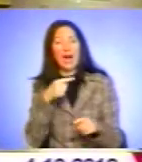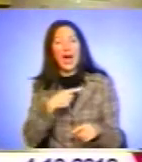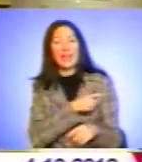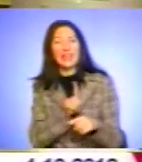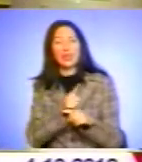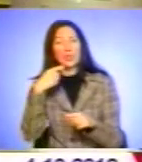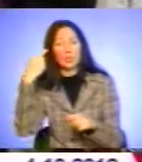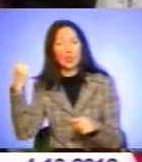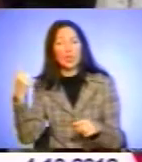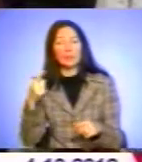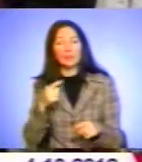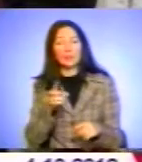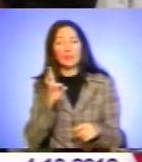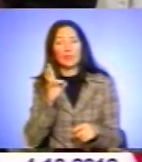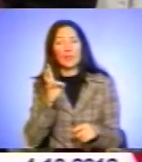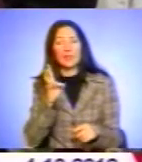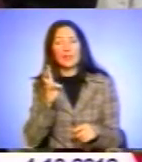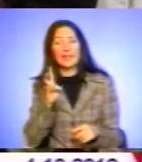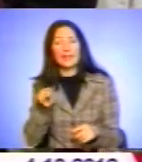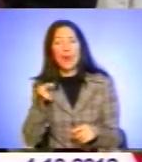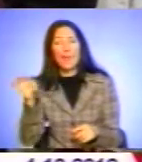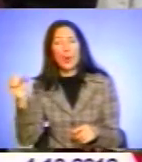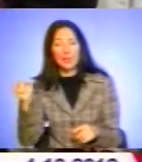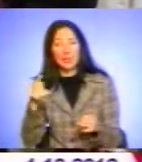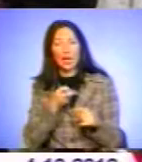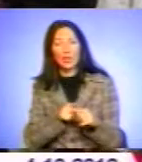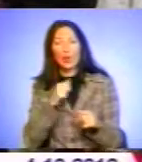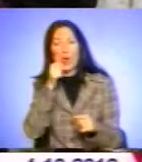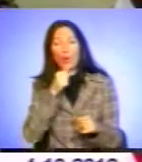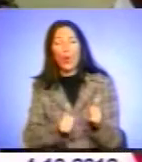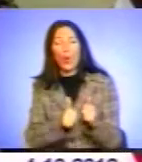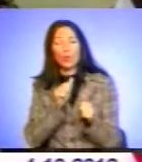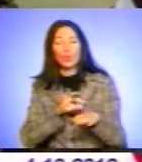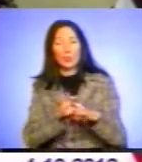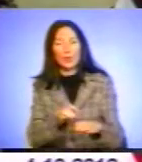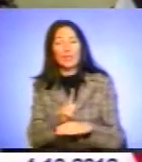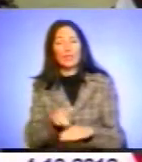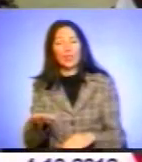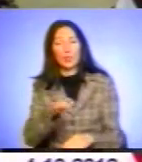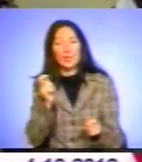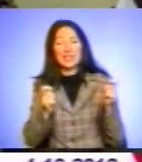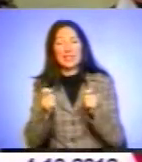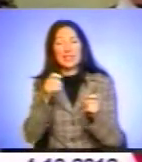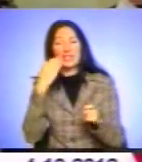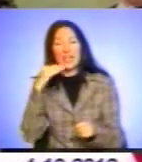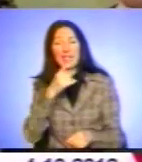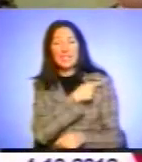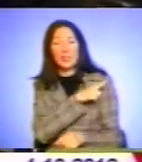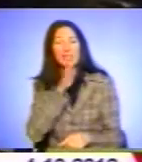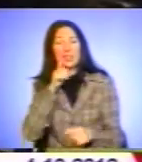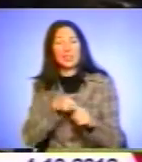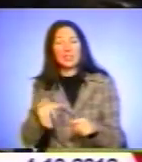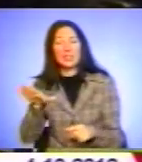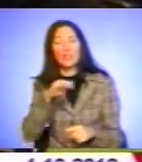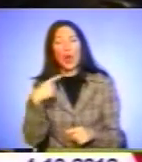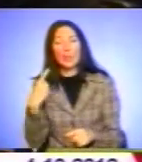психоневрологічної лікарні Олеся Демборинська. Тому цьогоріч конкурс проводять на Тернопільщині. З'їхалися сюди кращі медичні сестри з усіх областей